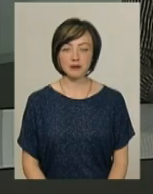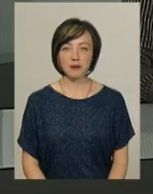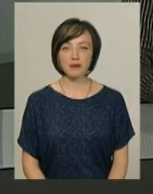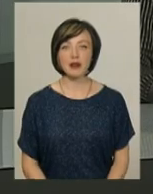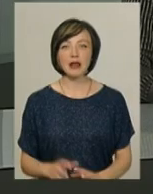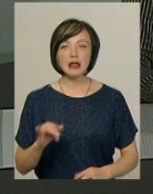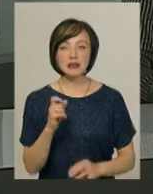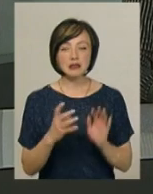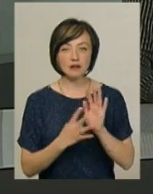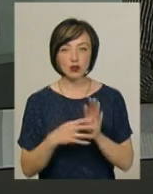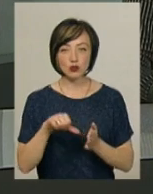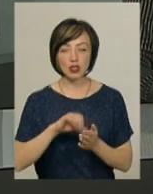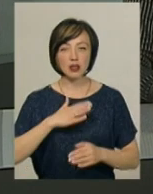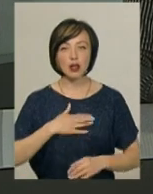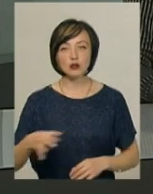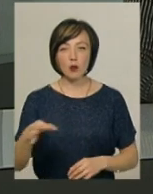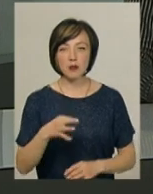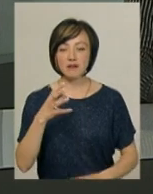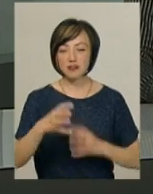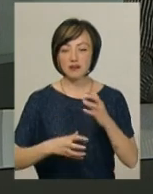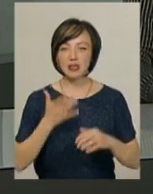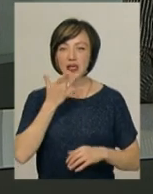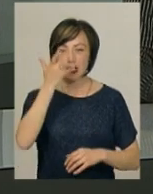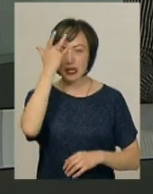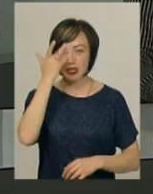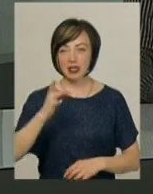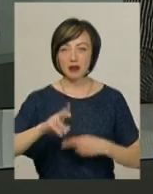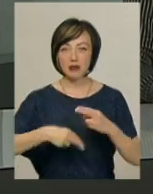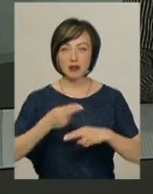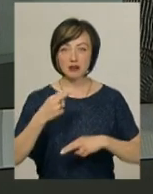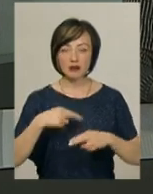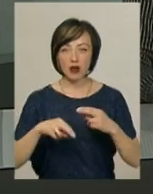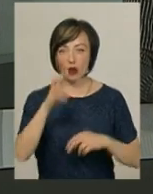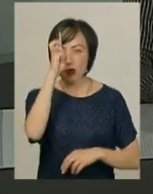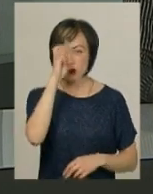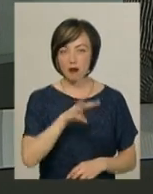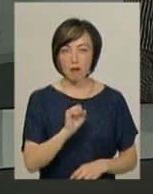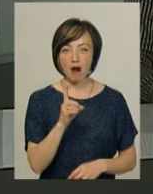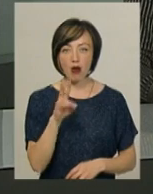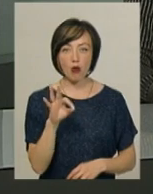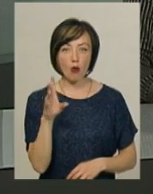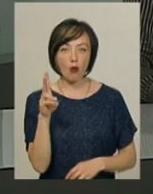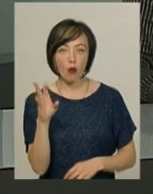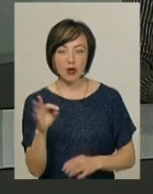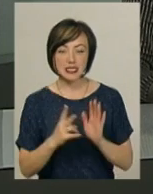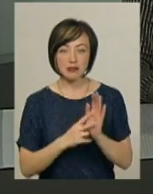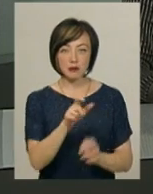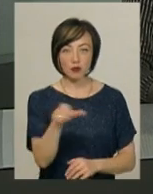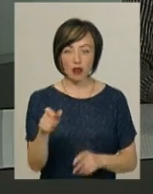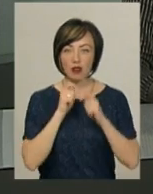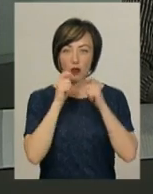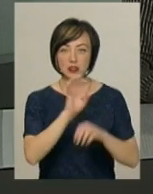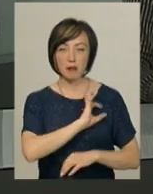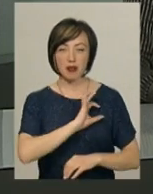Із 9 учасників з нашої області на всесвітній літній гімназіаді в Королівстві Марокко 7 нагороджені медалями, повідомляє начальник